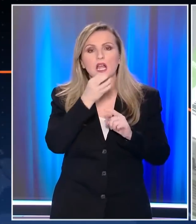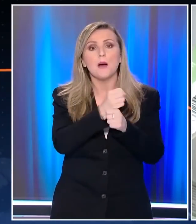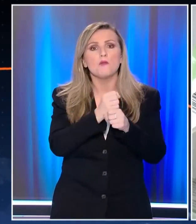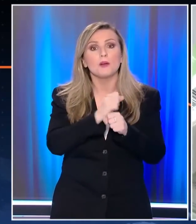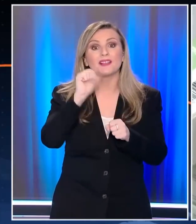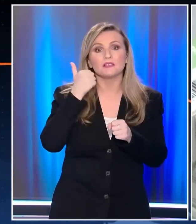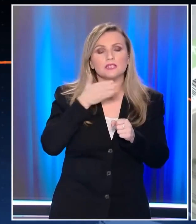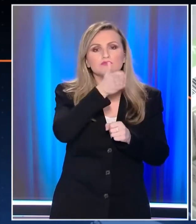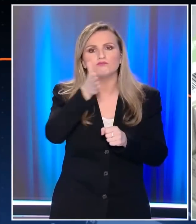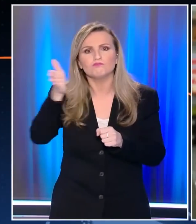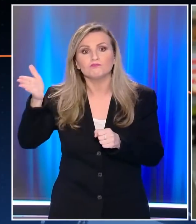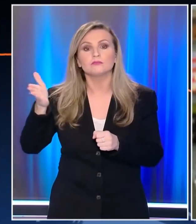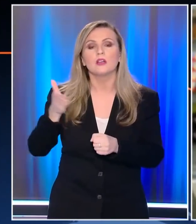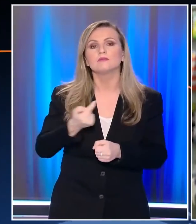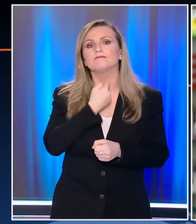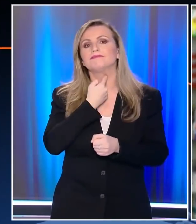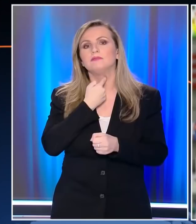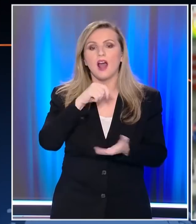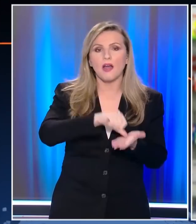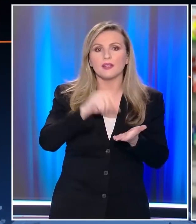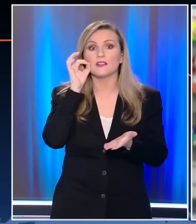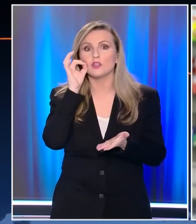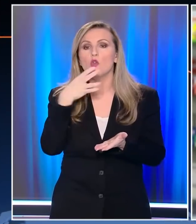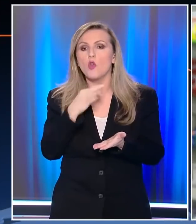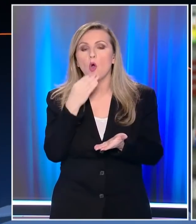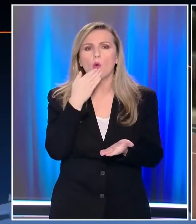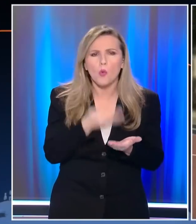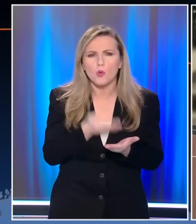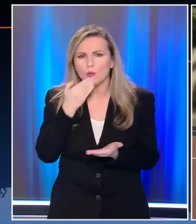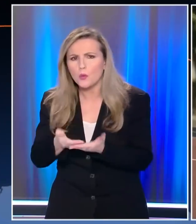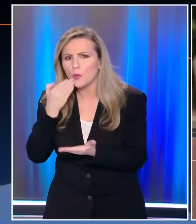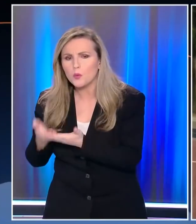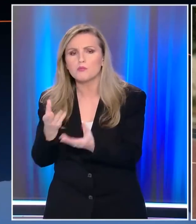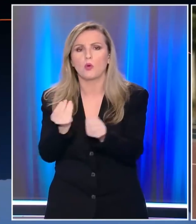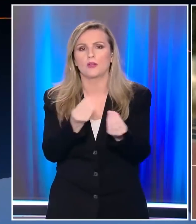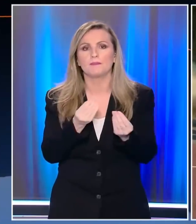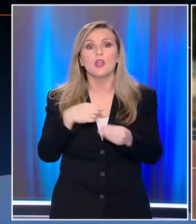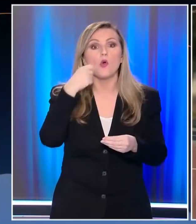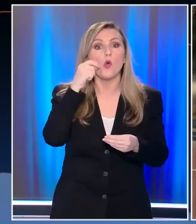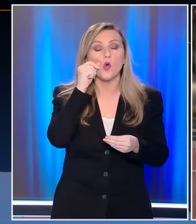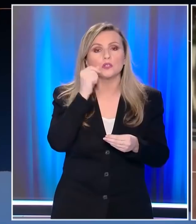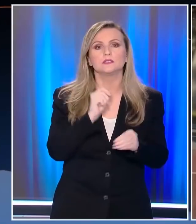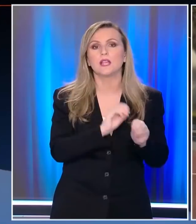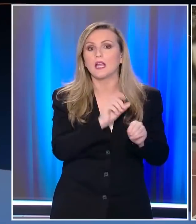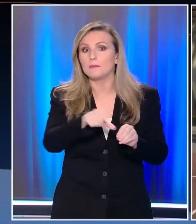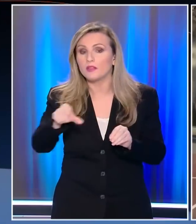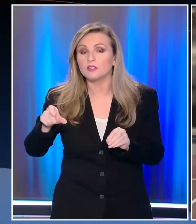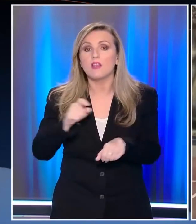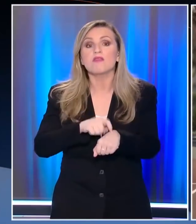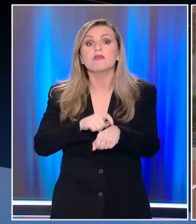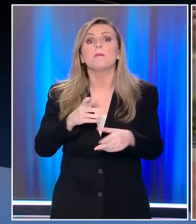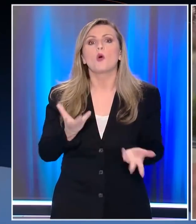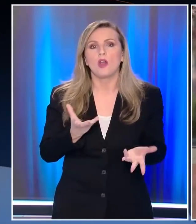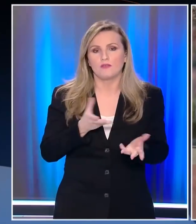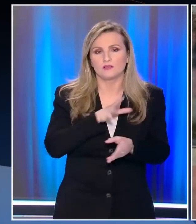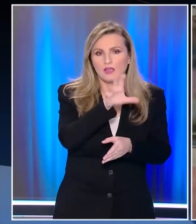φαρμακεία απέβησαν άκαρπες, κυρίως σε Αθήνα και Θεσσαλονίκη, λόγω των ελλείψεων. Γονείς και εκπαιδευτικοί που δεν κατάφεραν να τα προμηθευτούν θα